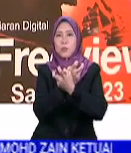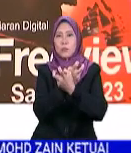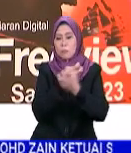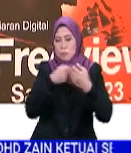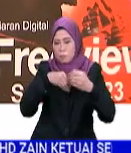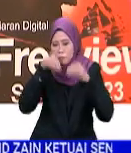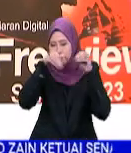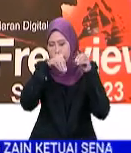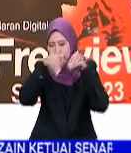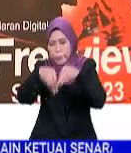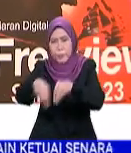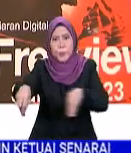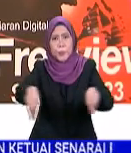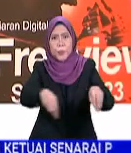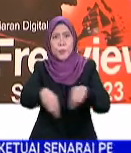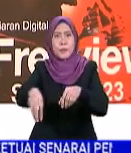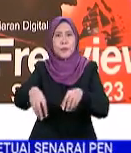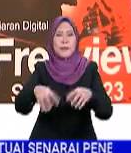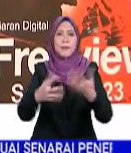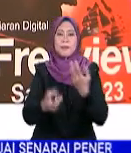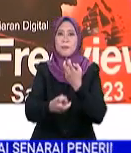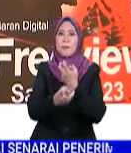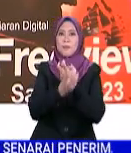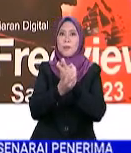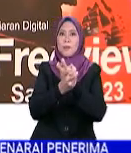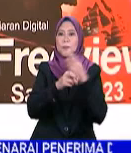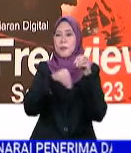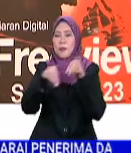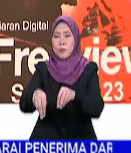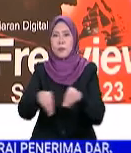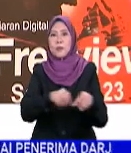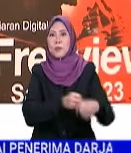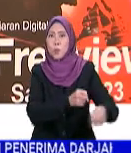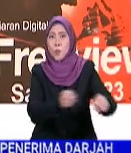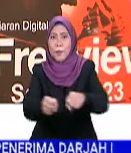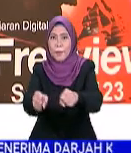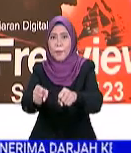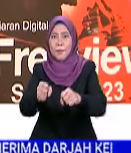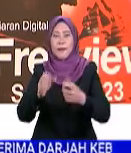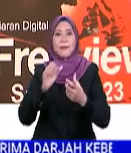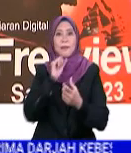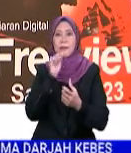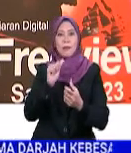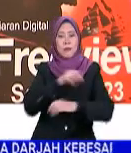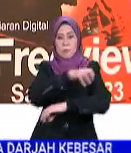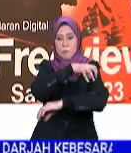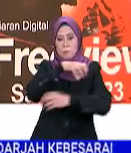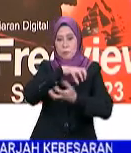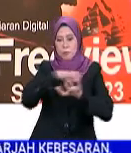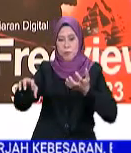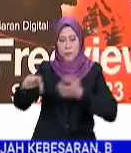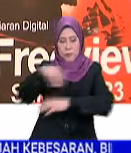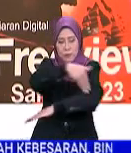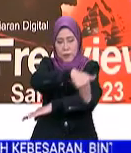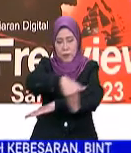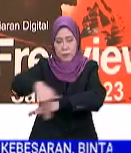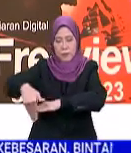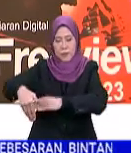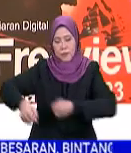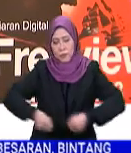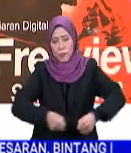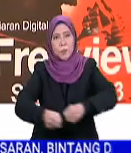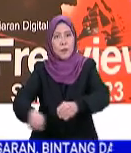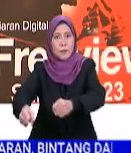sungai atau kadang-kala supaya dia tidak merosakkan tebing sungai itu. Jadi kita tidak apa